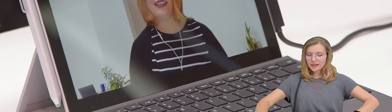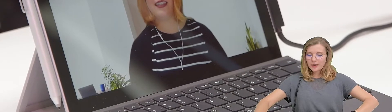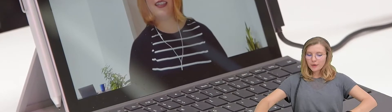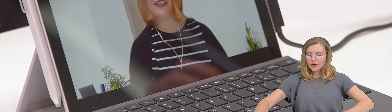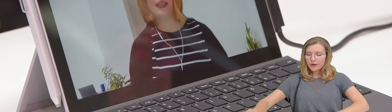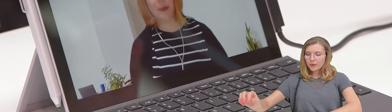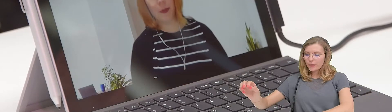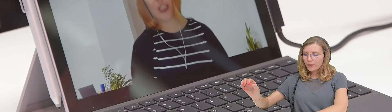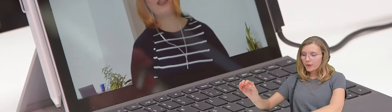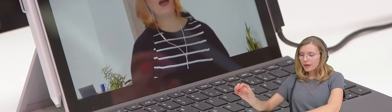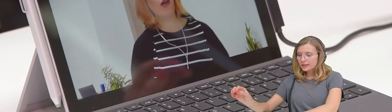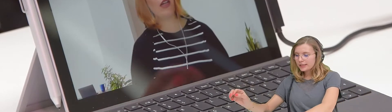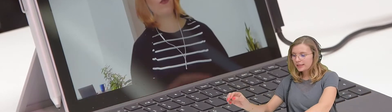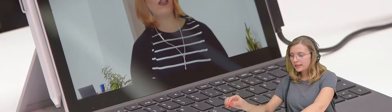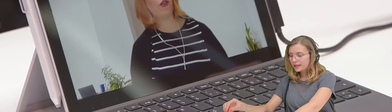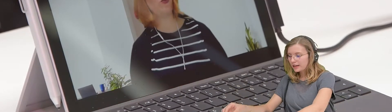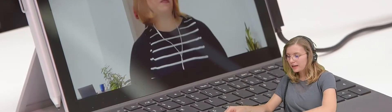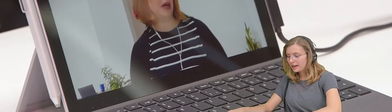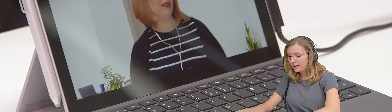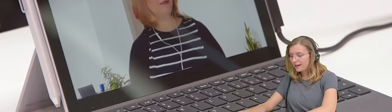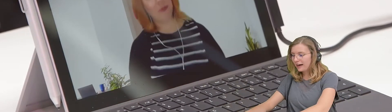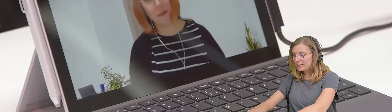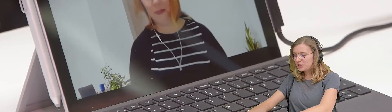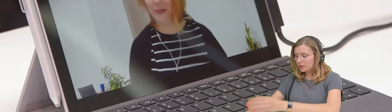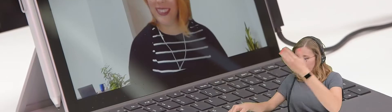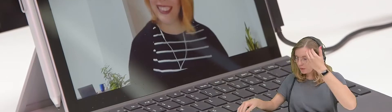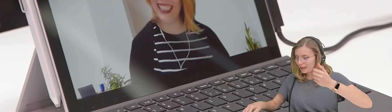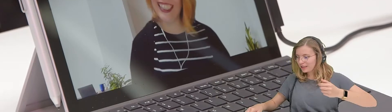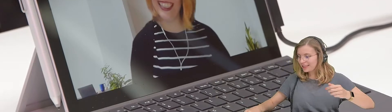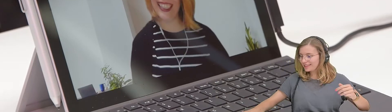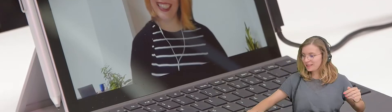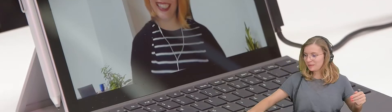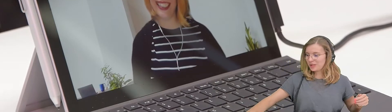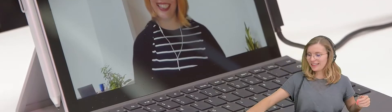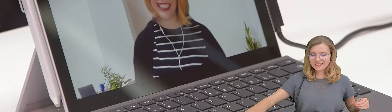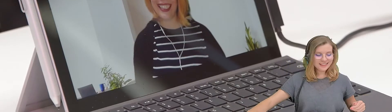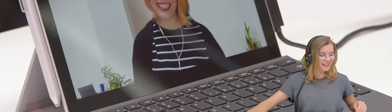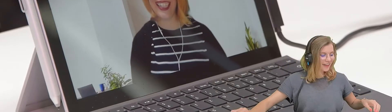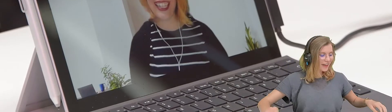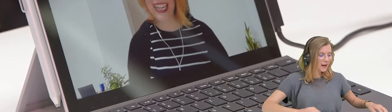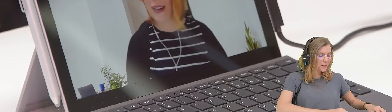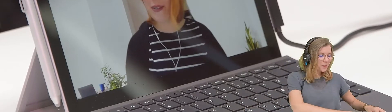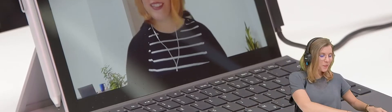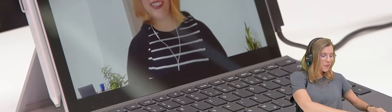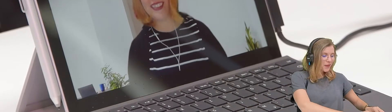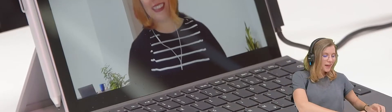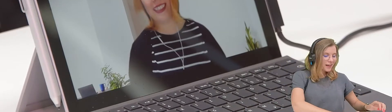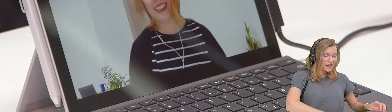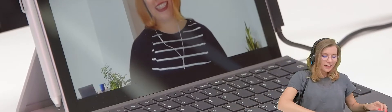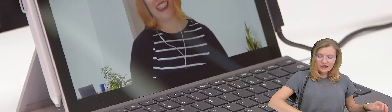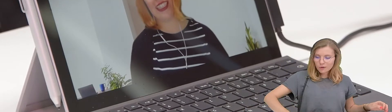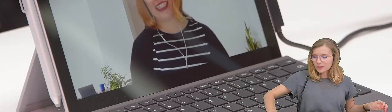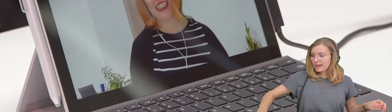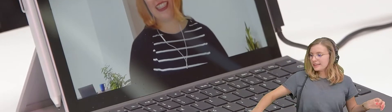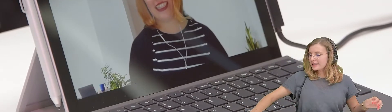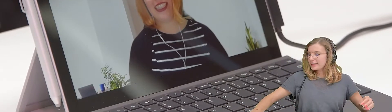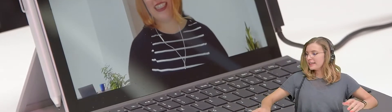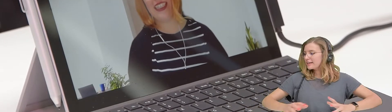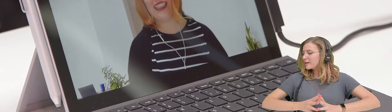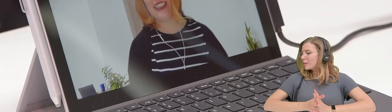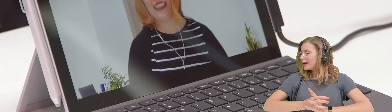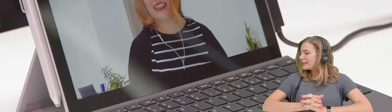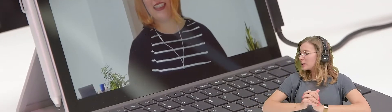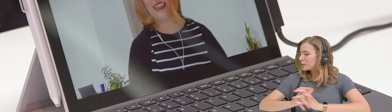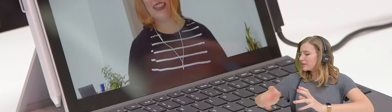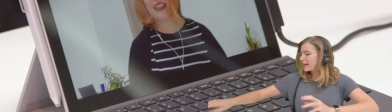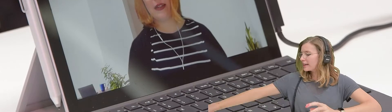damit. Und ich auch, hast du sehr schön gemacht. Dankeschön. Puh, ich habe den Test also bestanden. Genau. Großartig. Ich